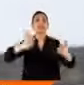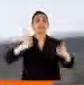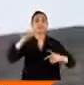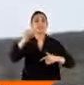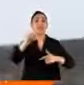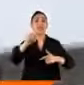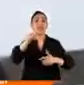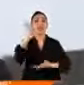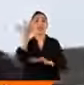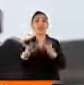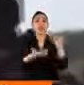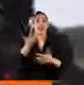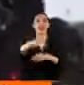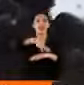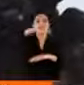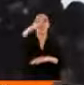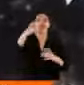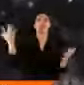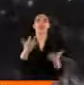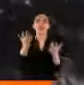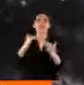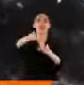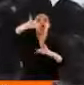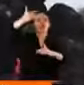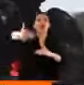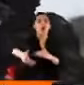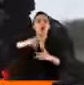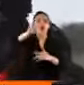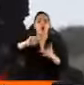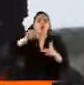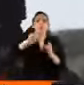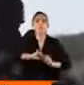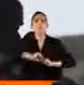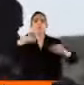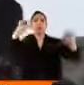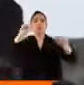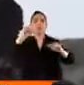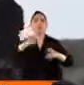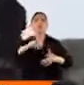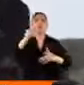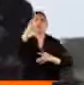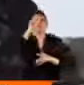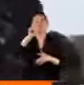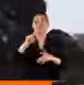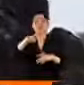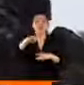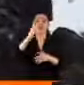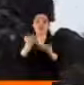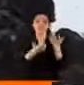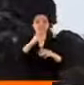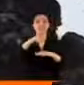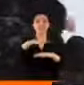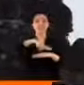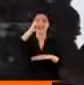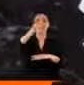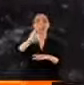İzlanda'daki Fagradals yanardağı yüzyıllar sonra yeniden faaliyete geçti. Ama faal olan sadece yanardağ değil, yanardağın etekleri de turist